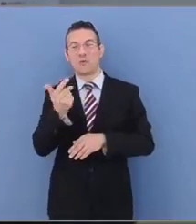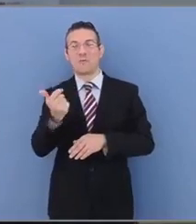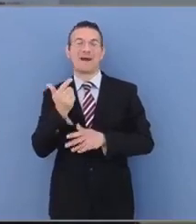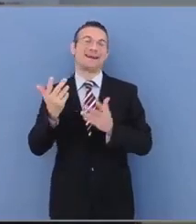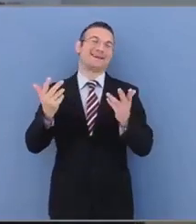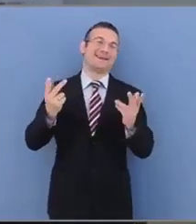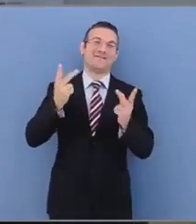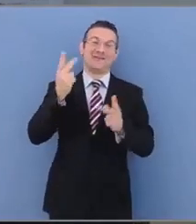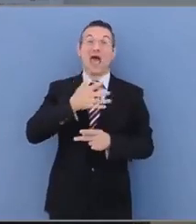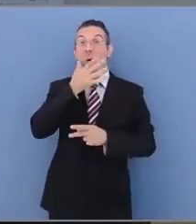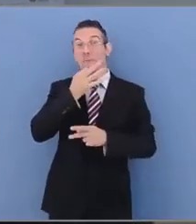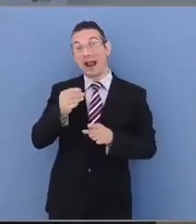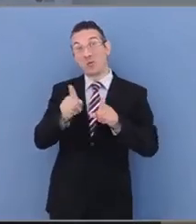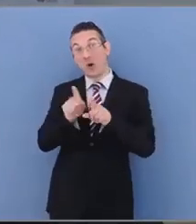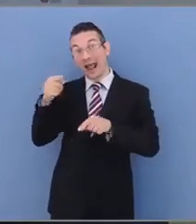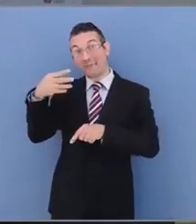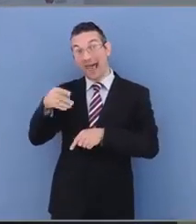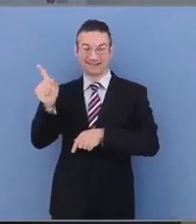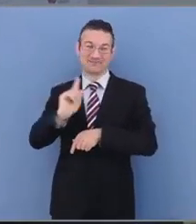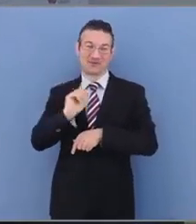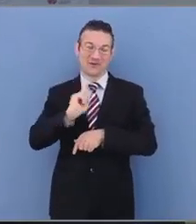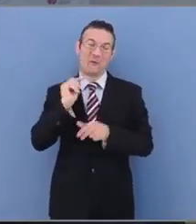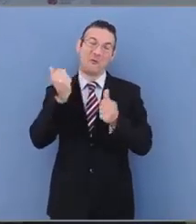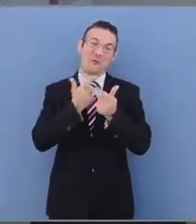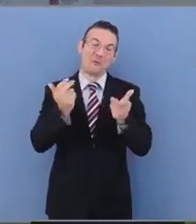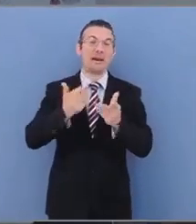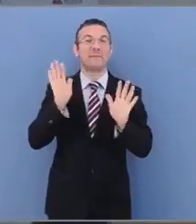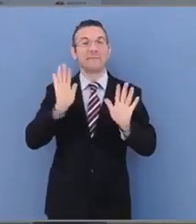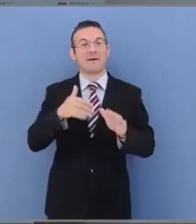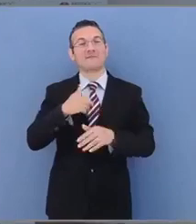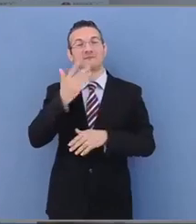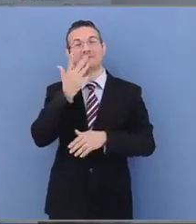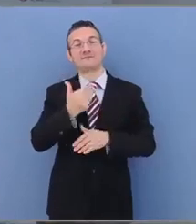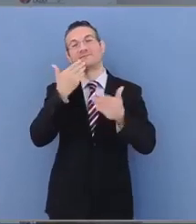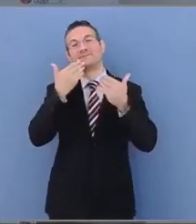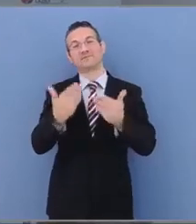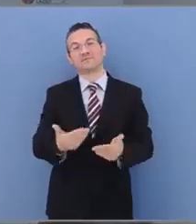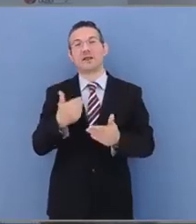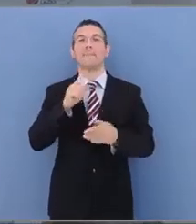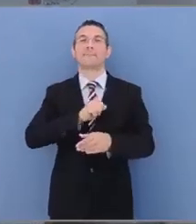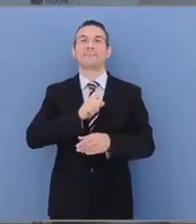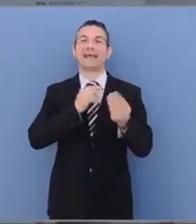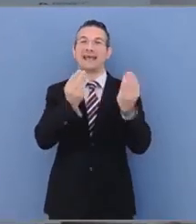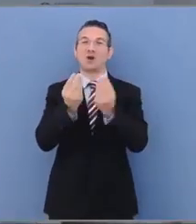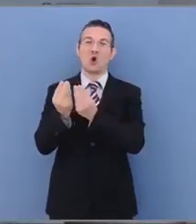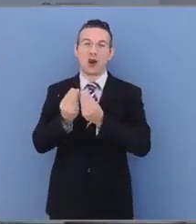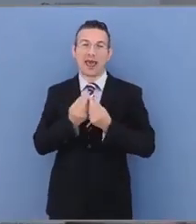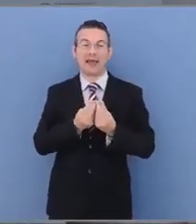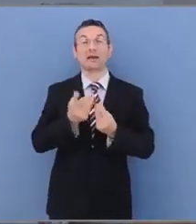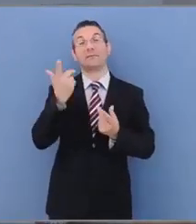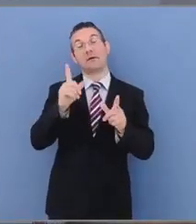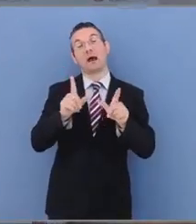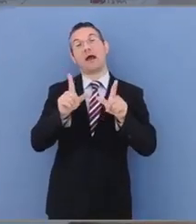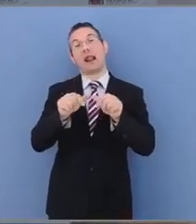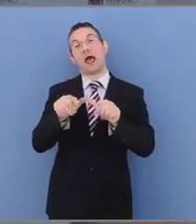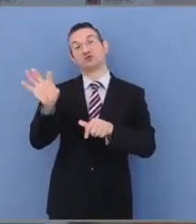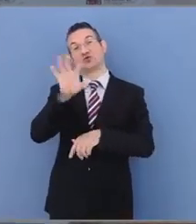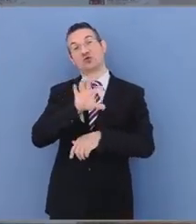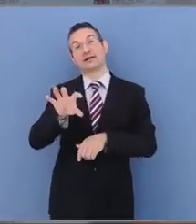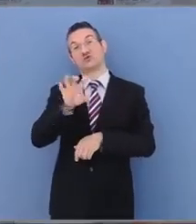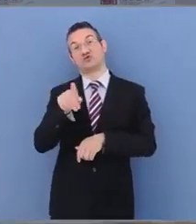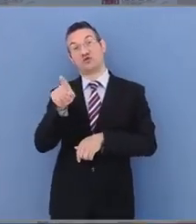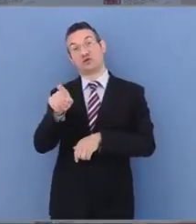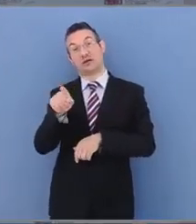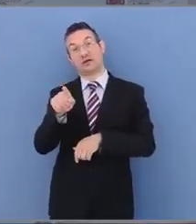però ci tengo a ringraziare ovviamente i miei colleghi, ma la Regione Lazio, perché tutto il lavoro che stiamo facendo qui